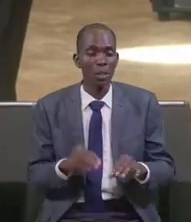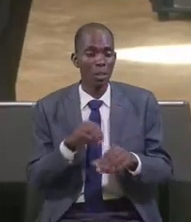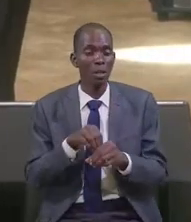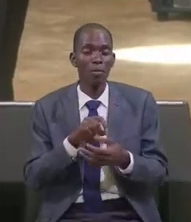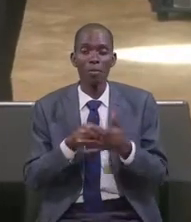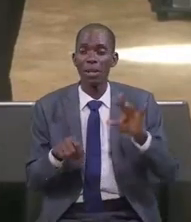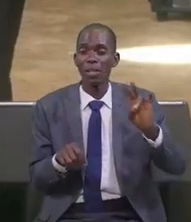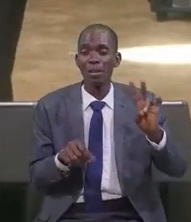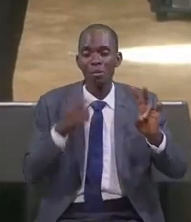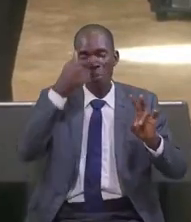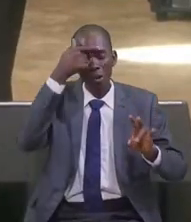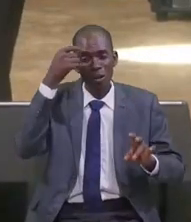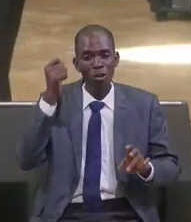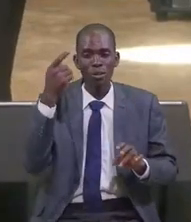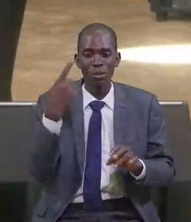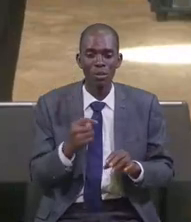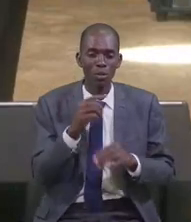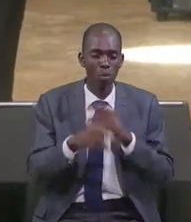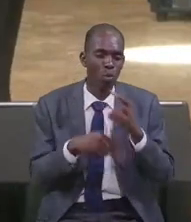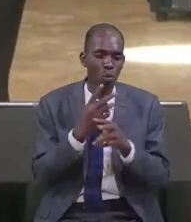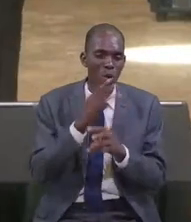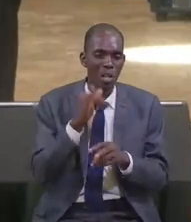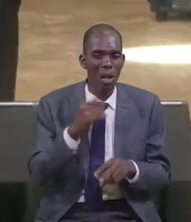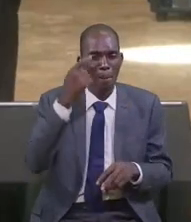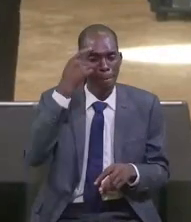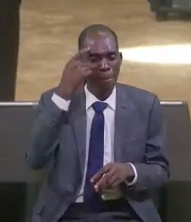la chair est inimitié contre Dieu.